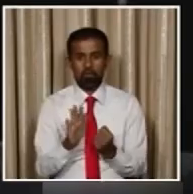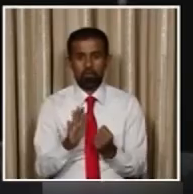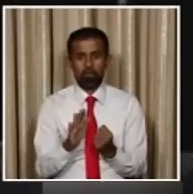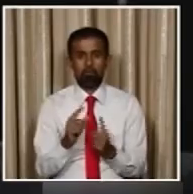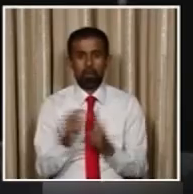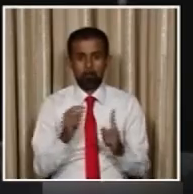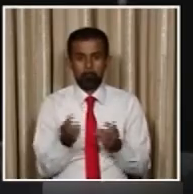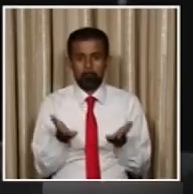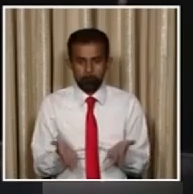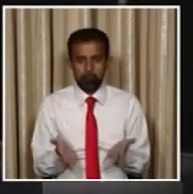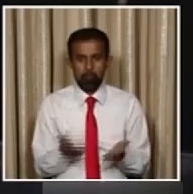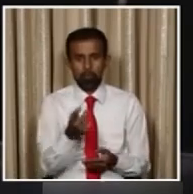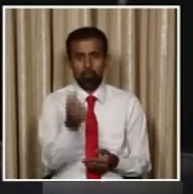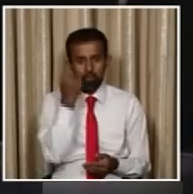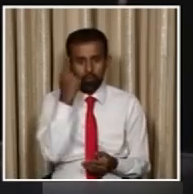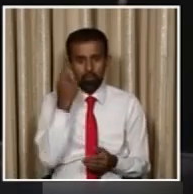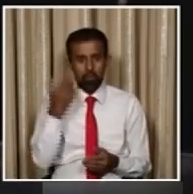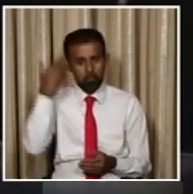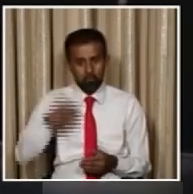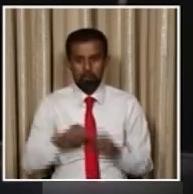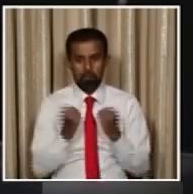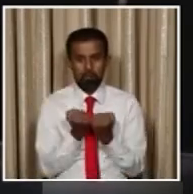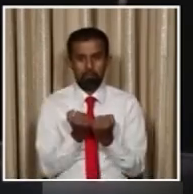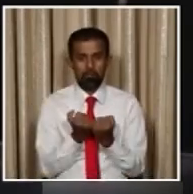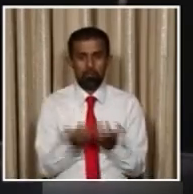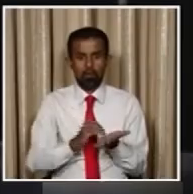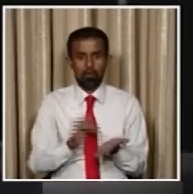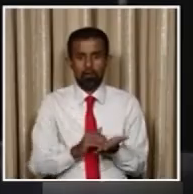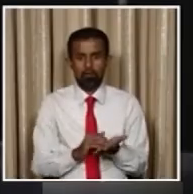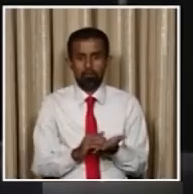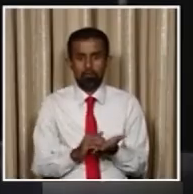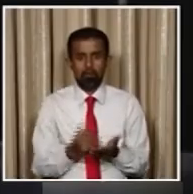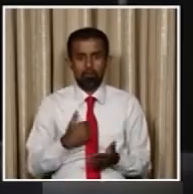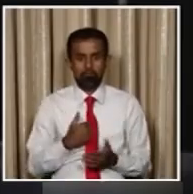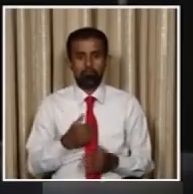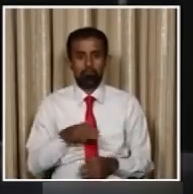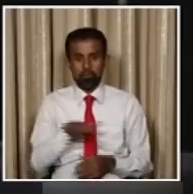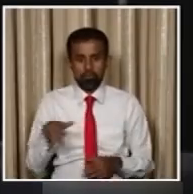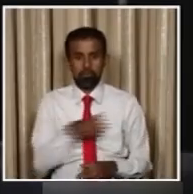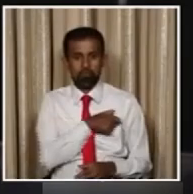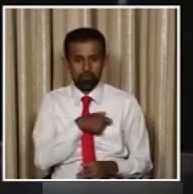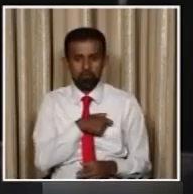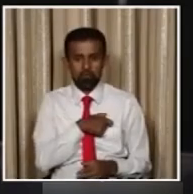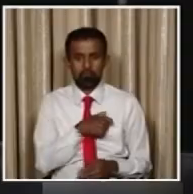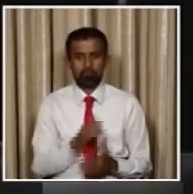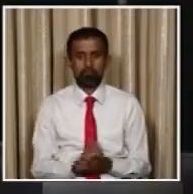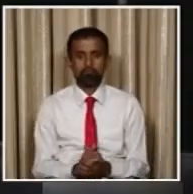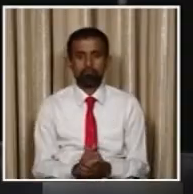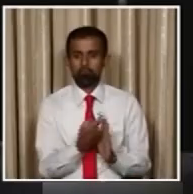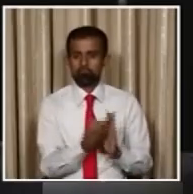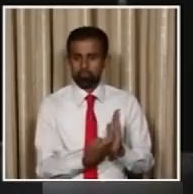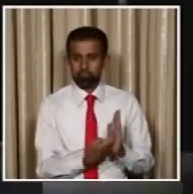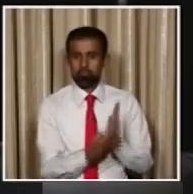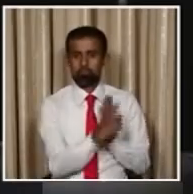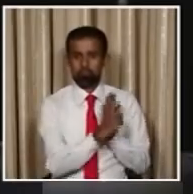පාර්ලිමේන්තුවක්. ඔබතුමා හිතනවා මරණාධාර සමිතියක් කියලා මේක. සැරින් සැරේ ඕඩර් මම සභානාය you better go through the standing